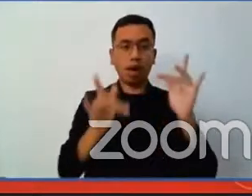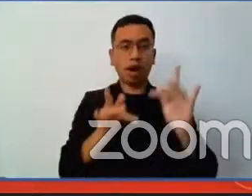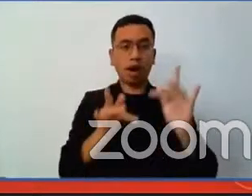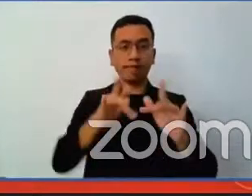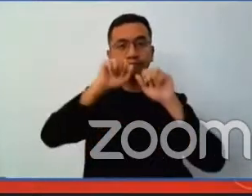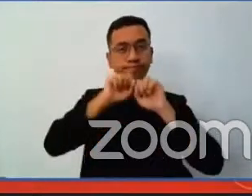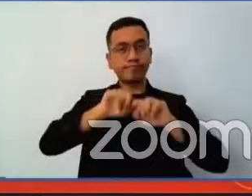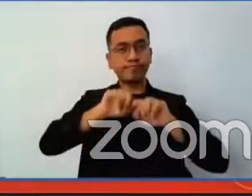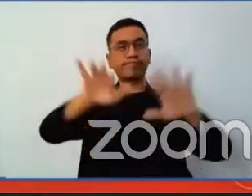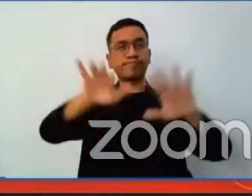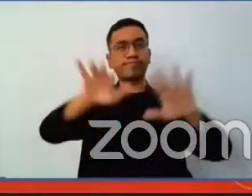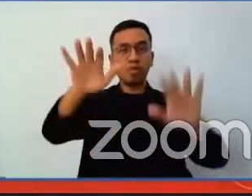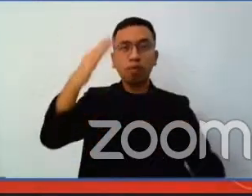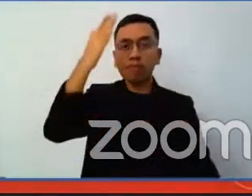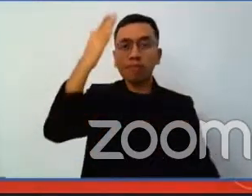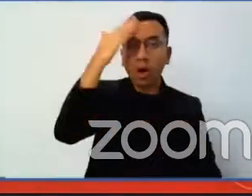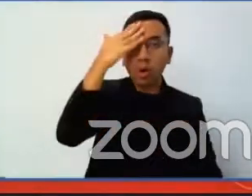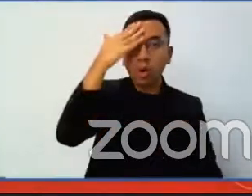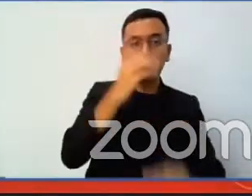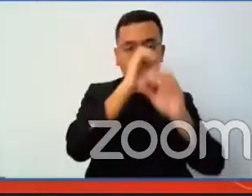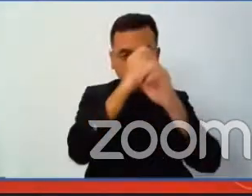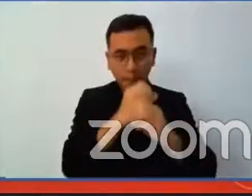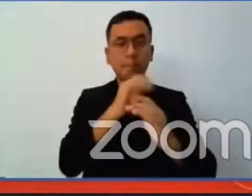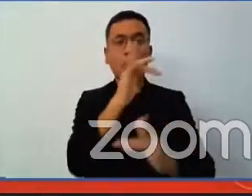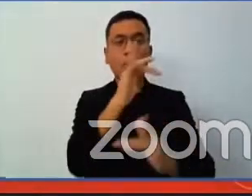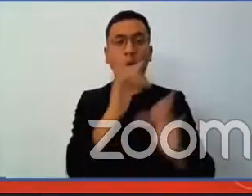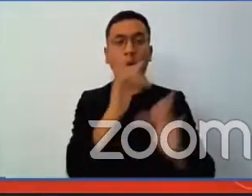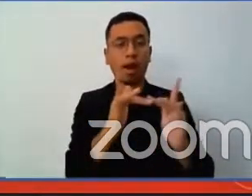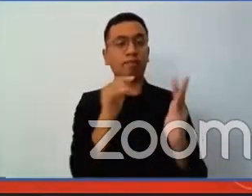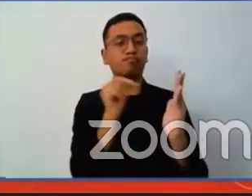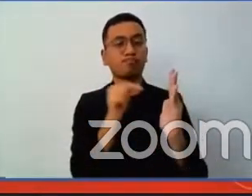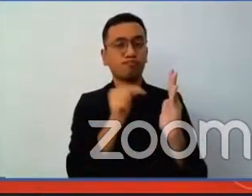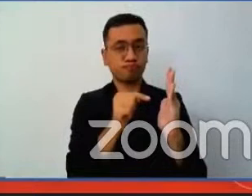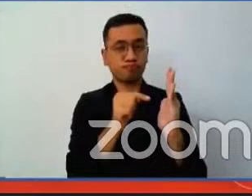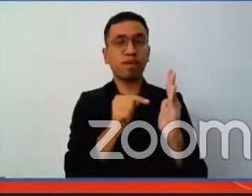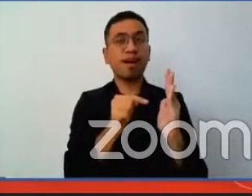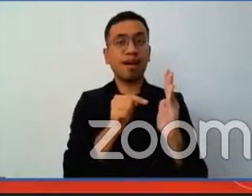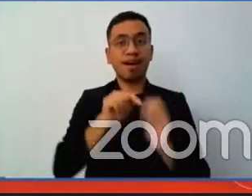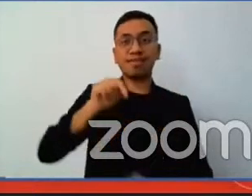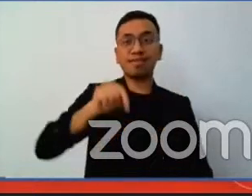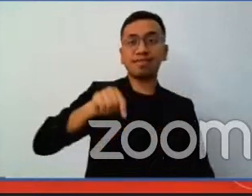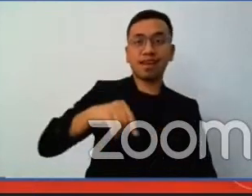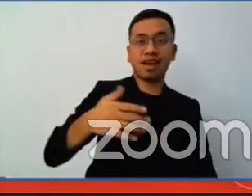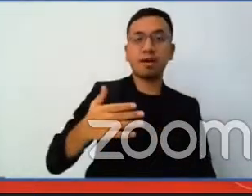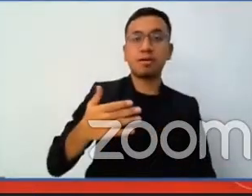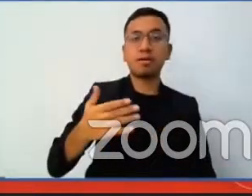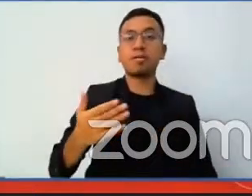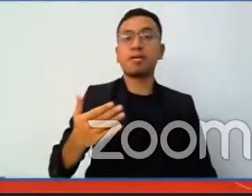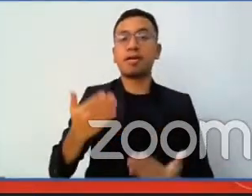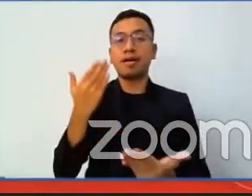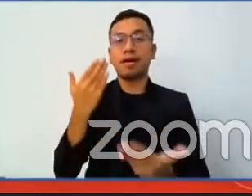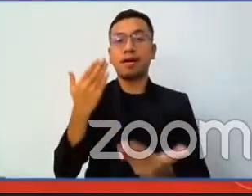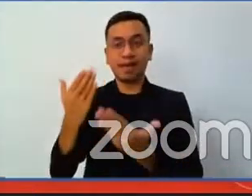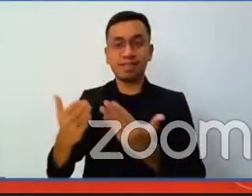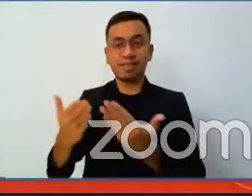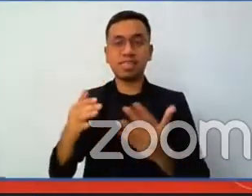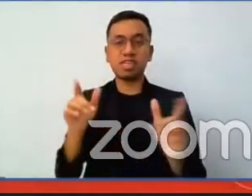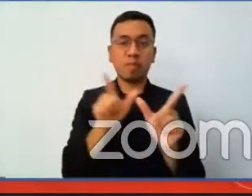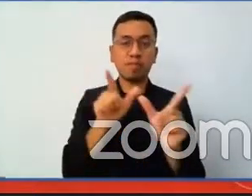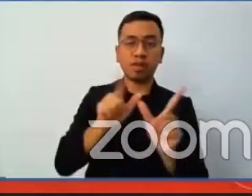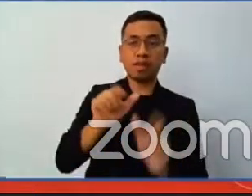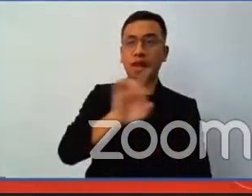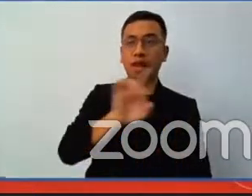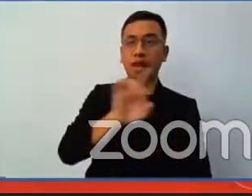mengenal Laboratorium Maya dari Kemendikbud, referensi untuk platform yang bisa digunakan itu menjadi lebih bervariasi.